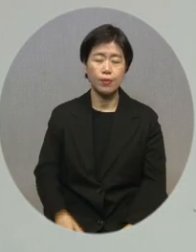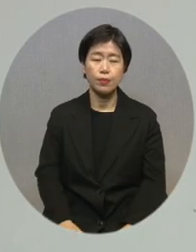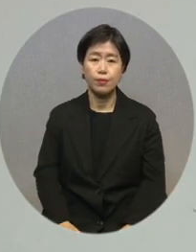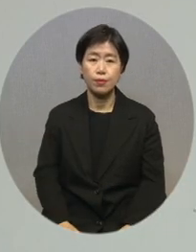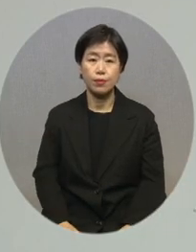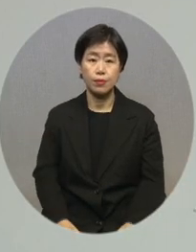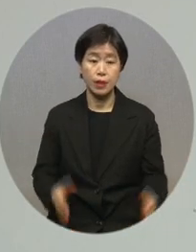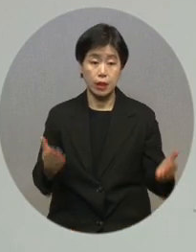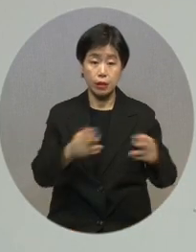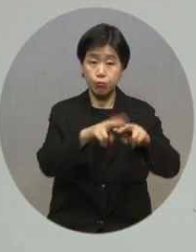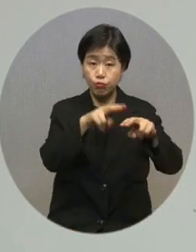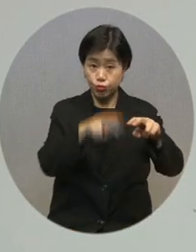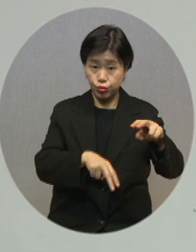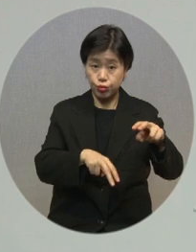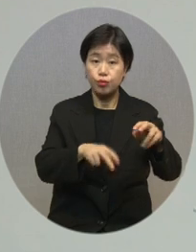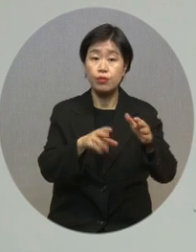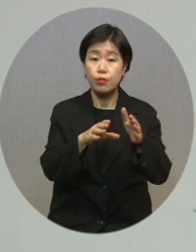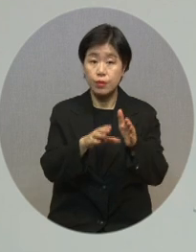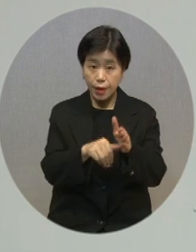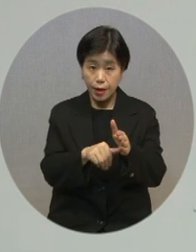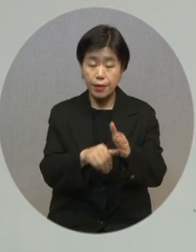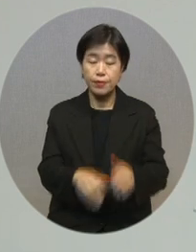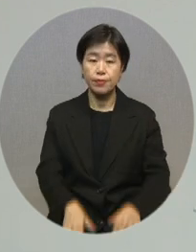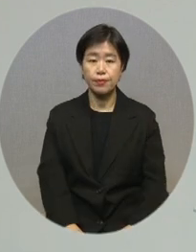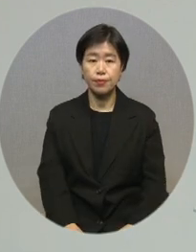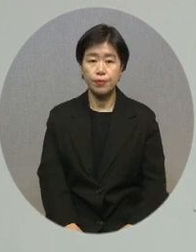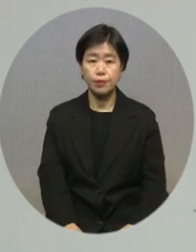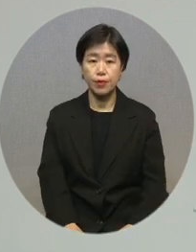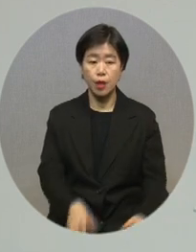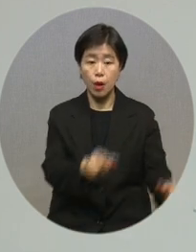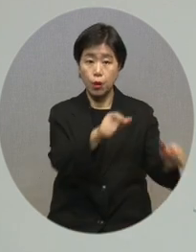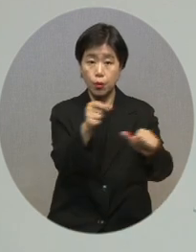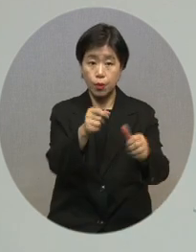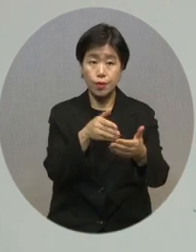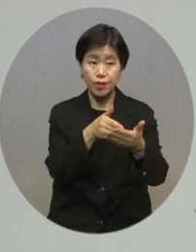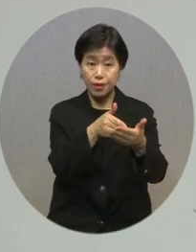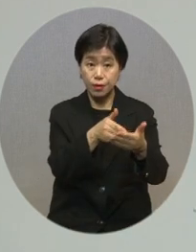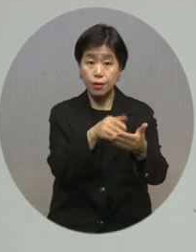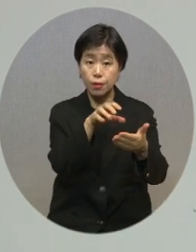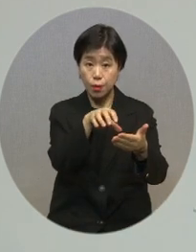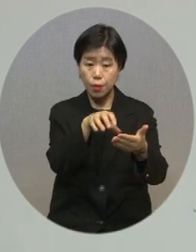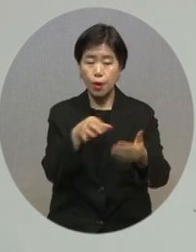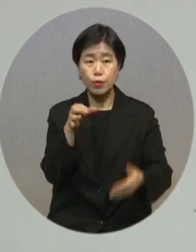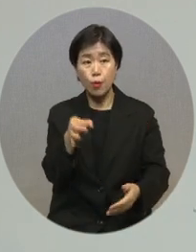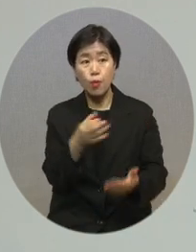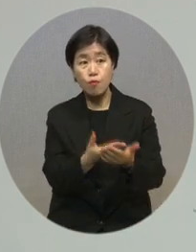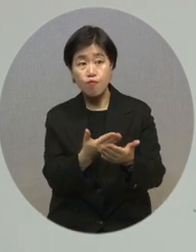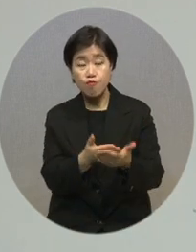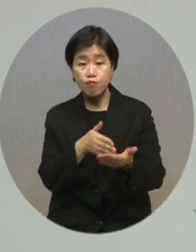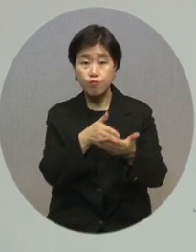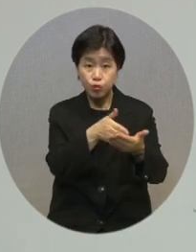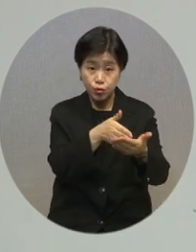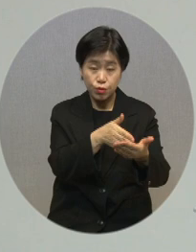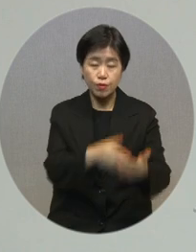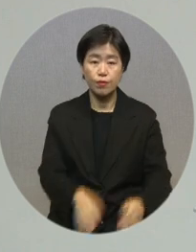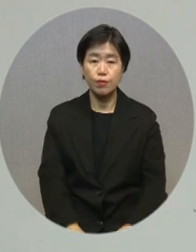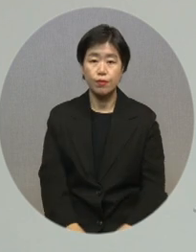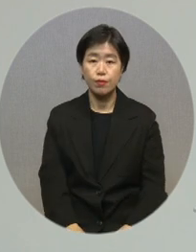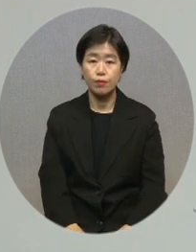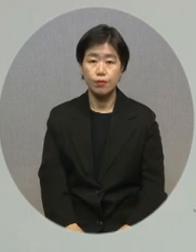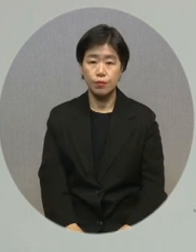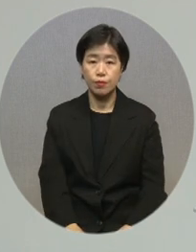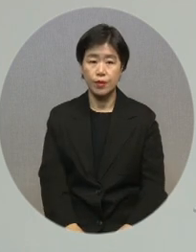했으면은 그 저희 그 고용센터에 실업급여를 신청하러 오지 않습니까? 예. 그렇게 하면은 저희 고용센터에